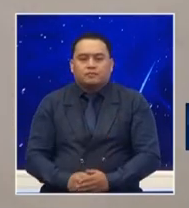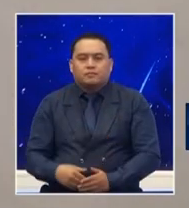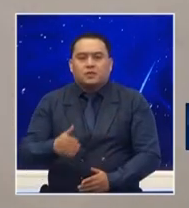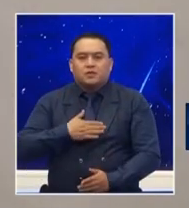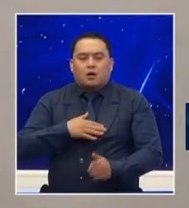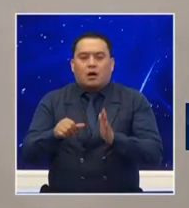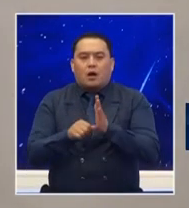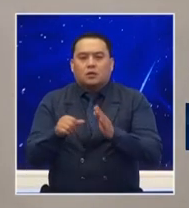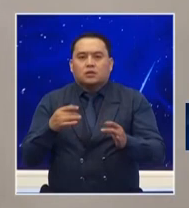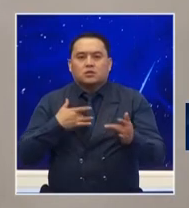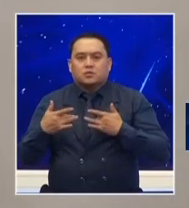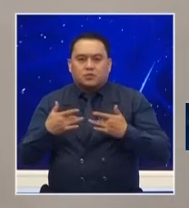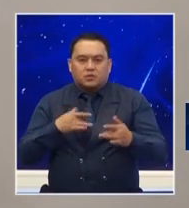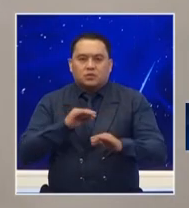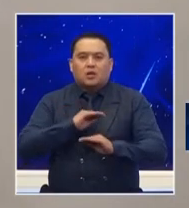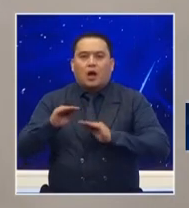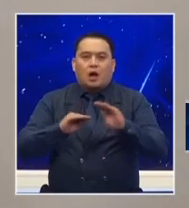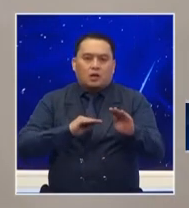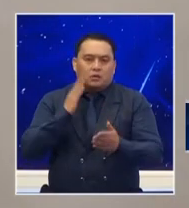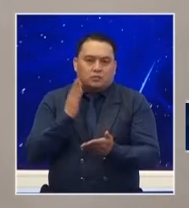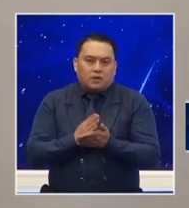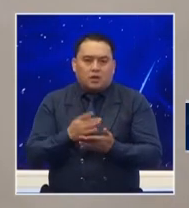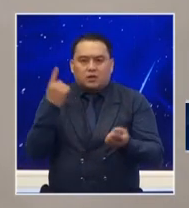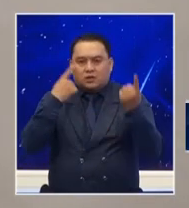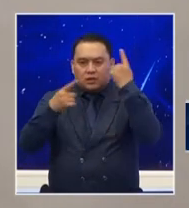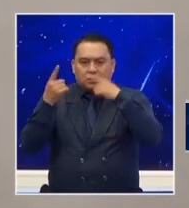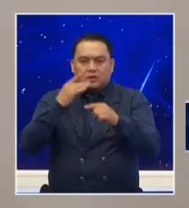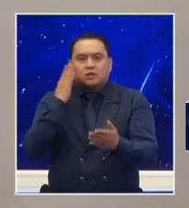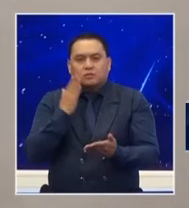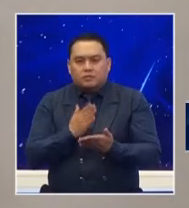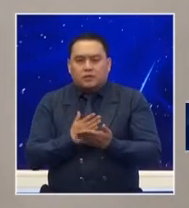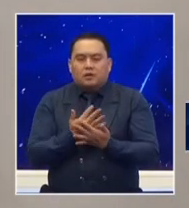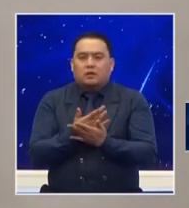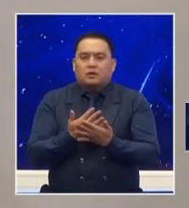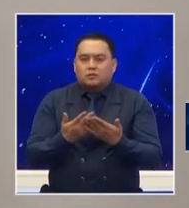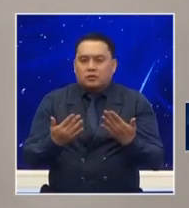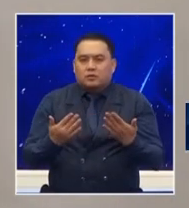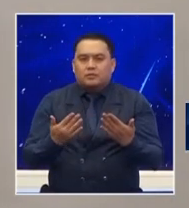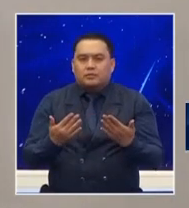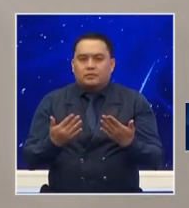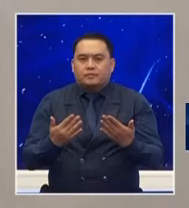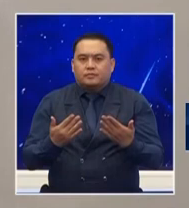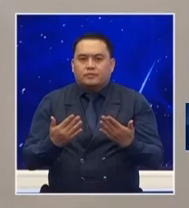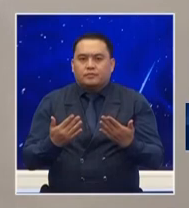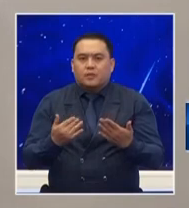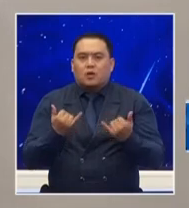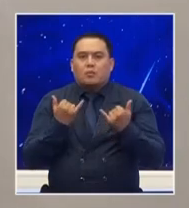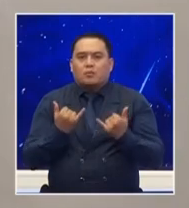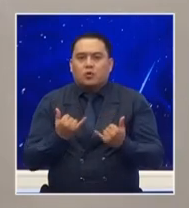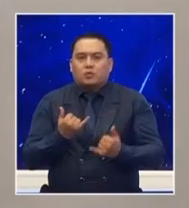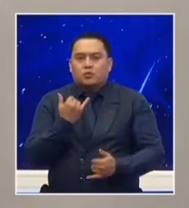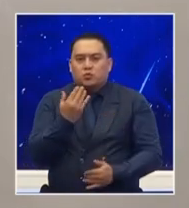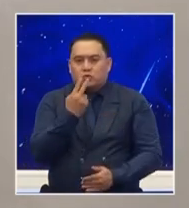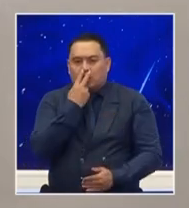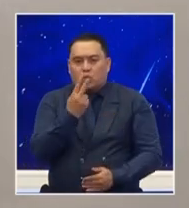бар. Оның әртүрлі жанрда, ертегісі де бар, басқасы да бар. Оның бірі міне 6-шы спектакліміз қосылып жатқан осы бүгінгі өздеріңіз